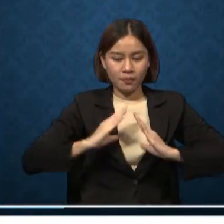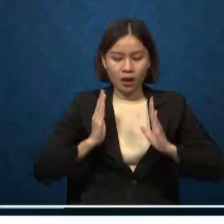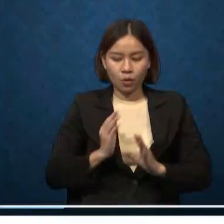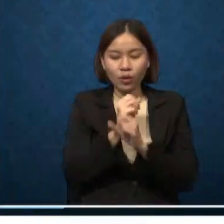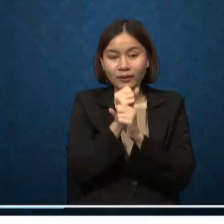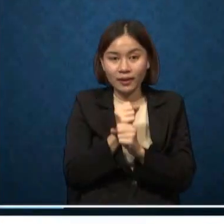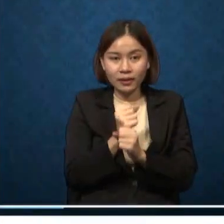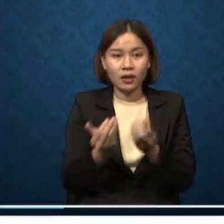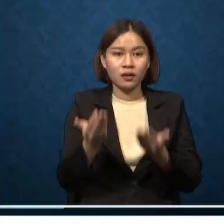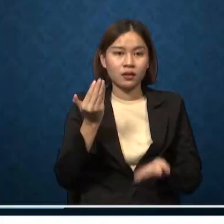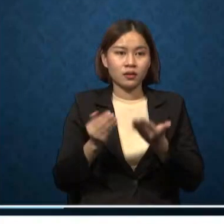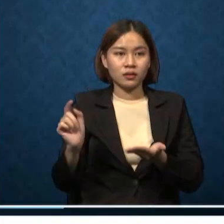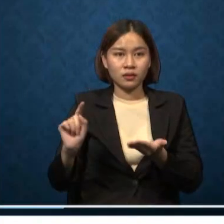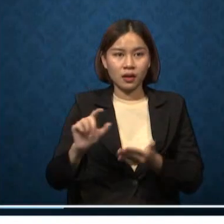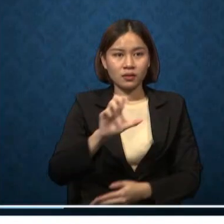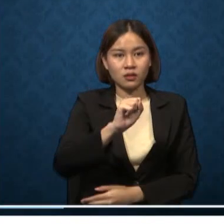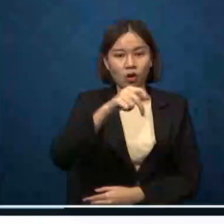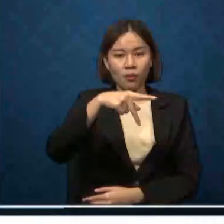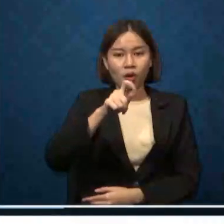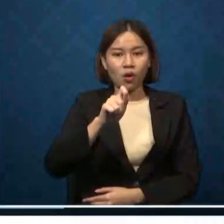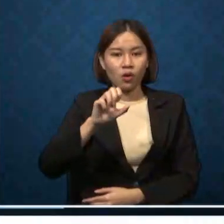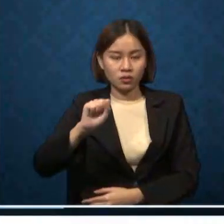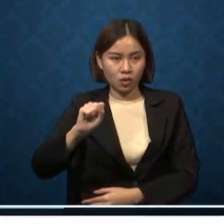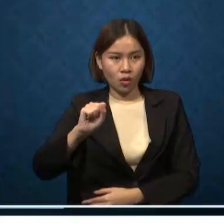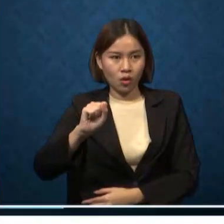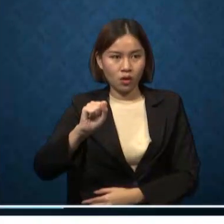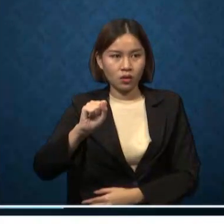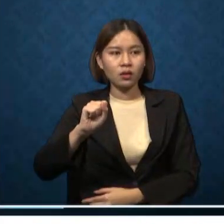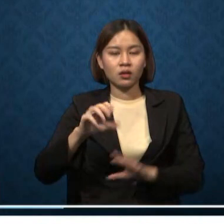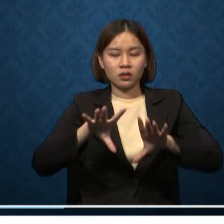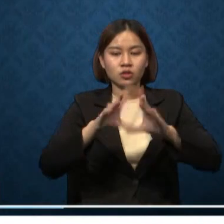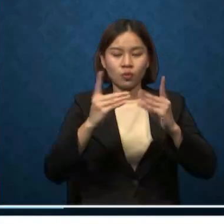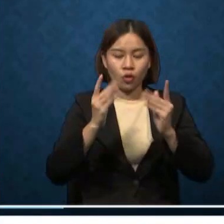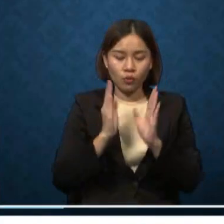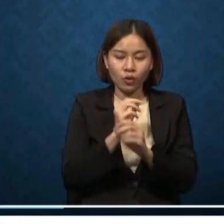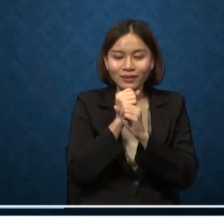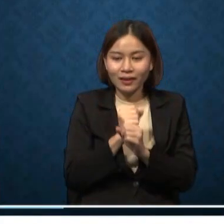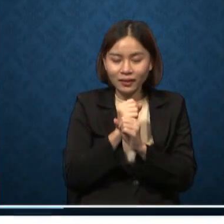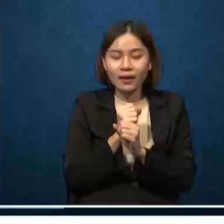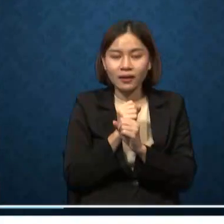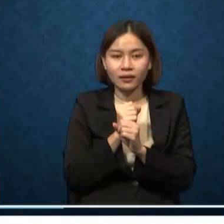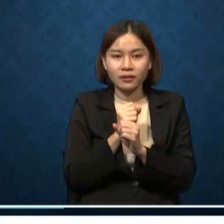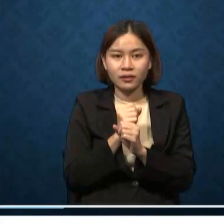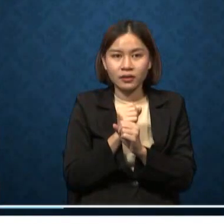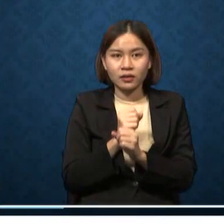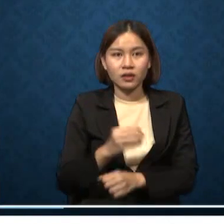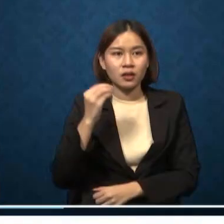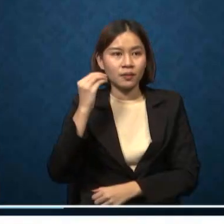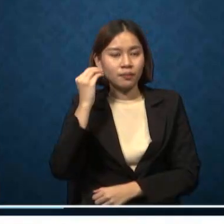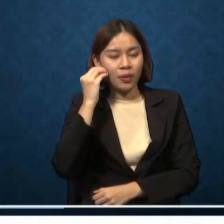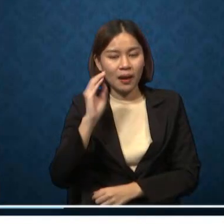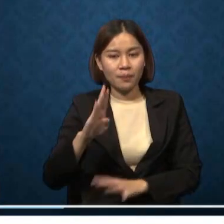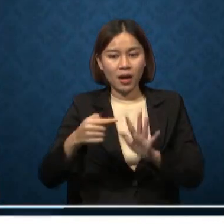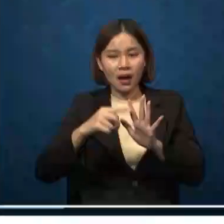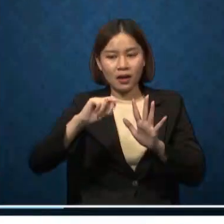หรือเอ่อสพสของพมหรือที่เรียกว่าชมรมผู้สูงอายุที่อยู่ตามพื้นที่เอ่อหรือว่าบ้านบางแค